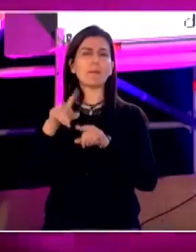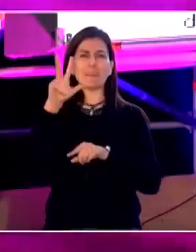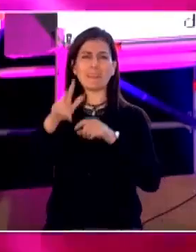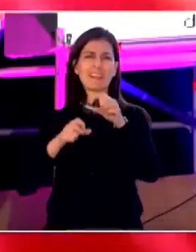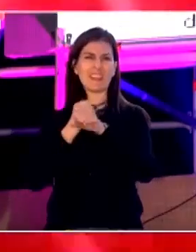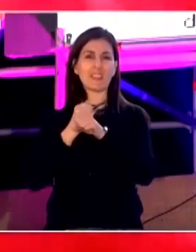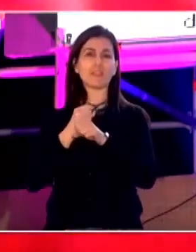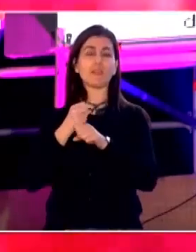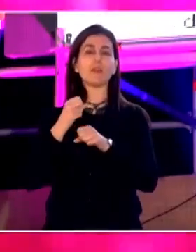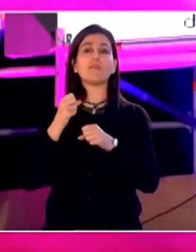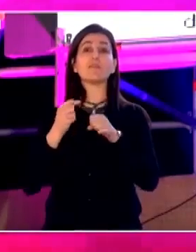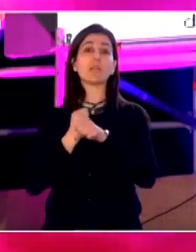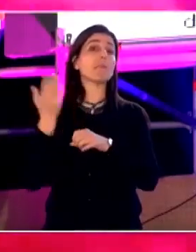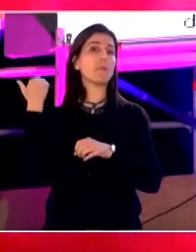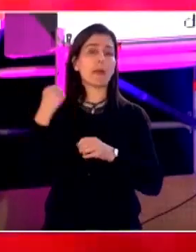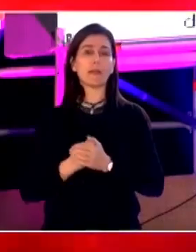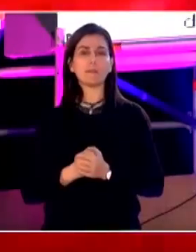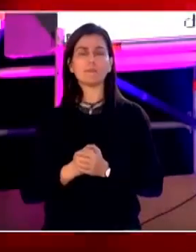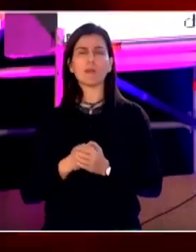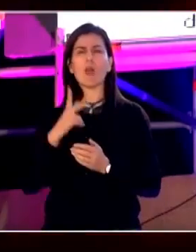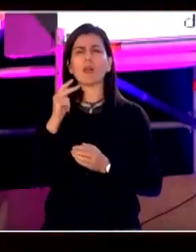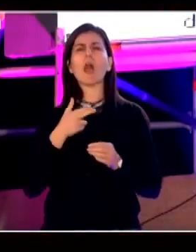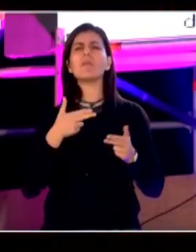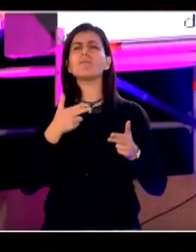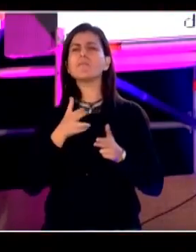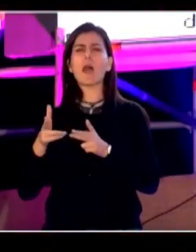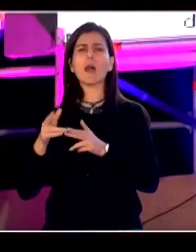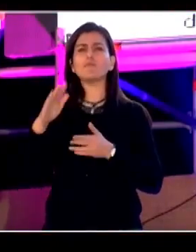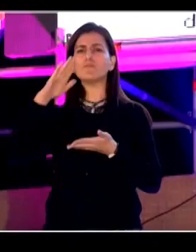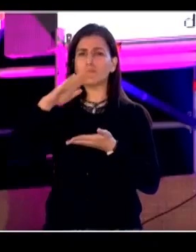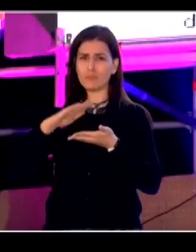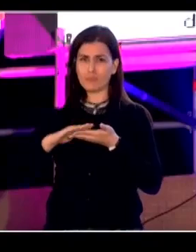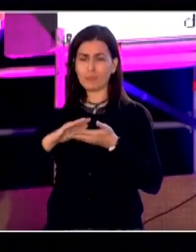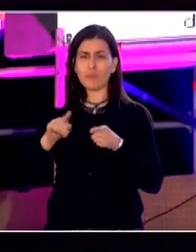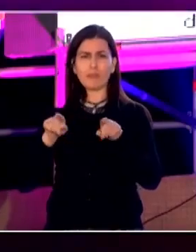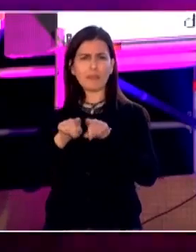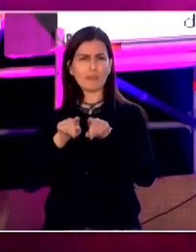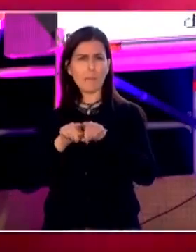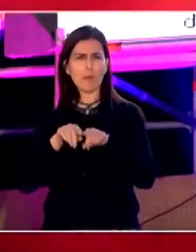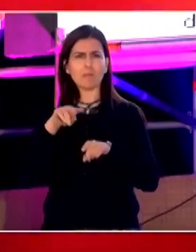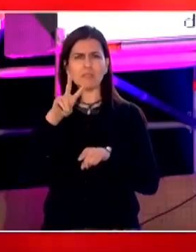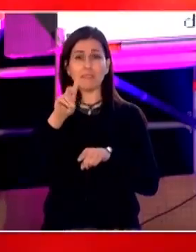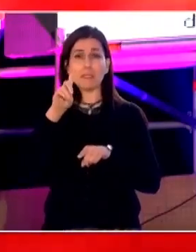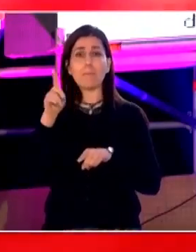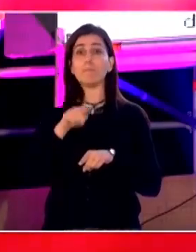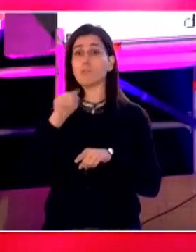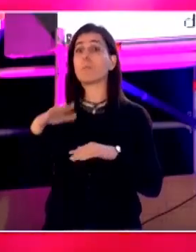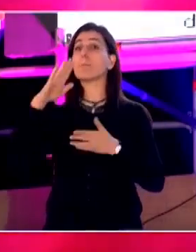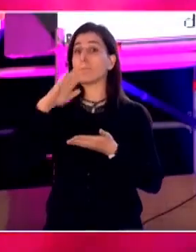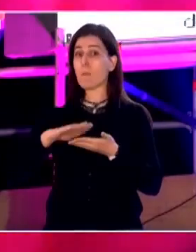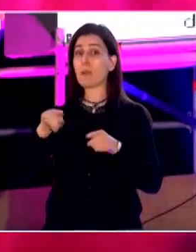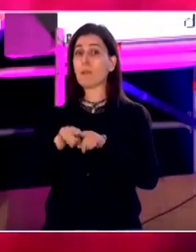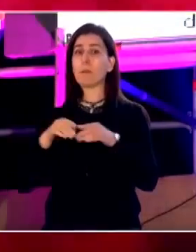dekadash. 45% më pak vrasje kanë në Shqipëri, krahasuar me 2013-ën, 21% më pak aksidente